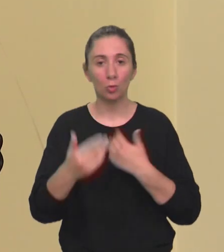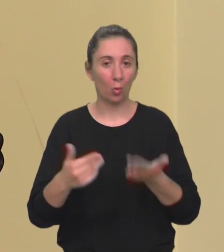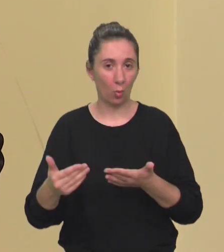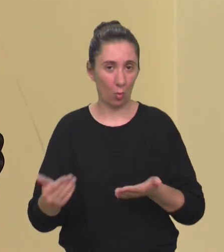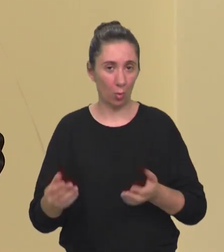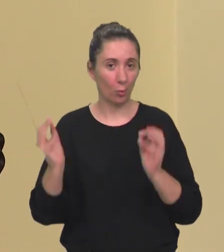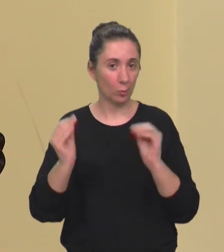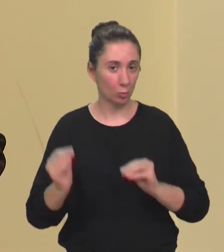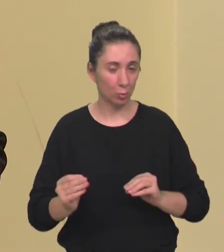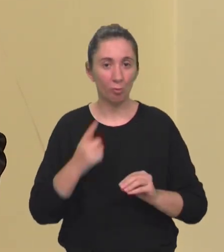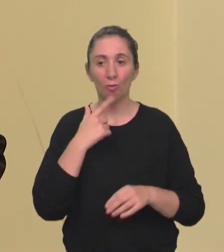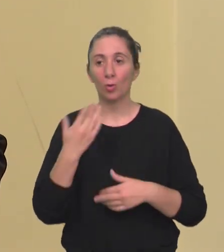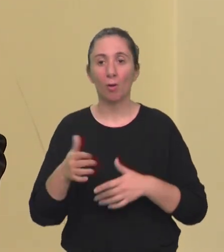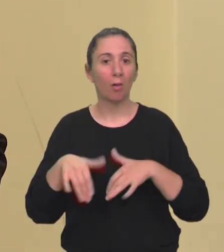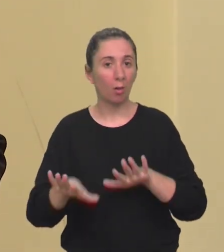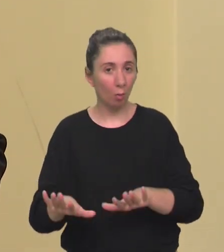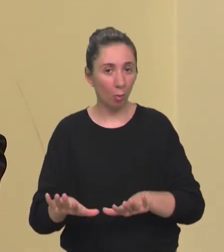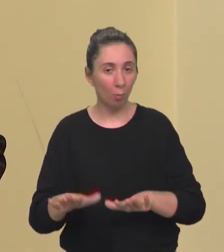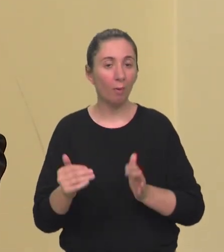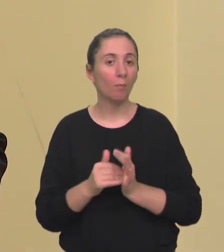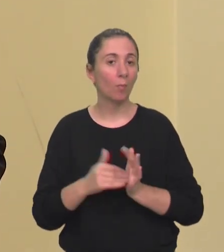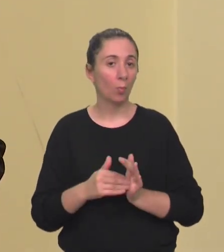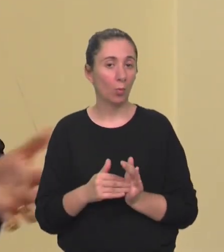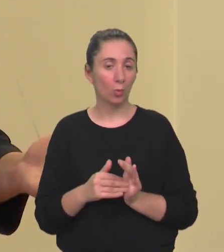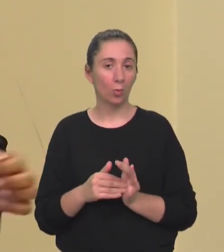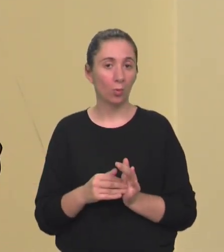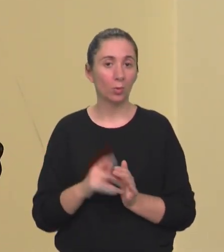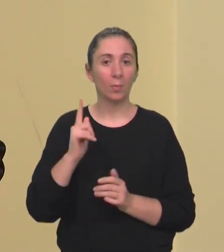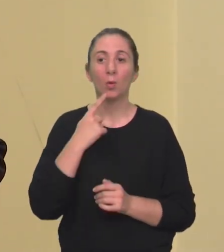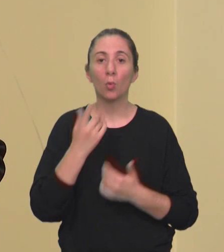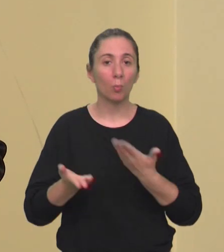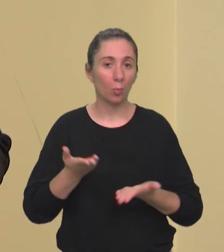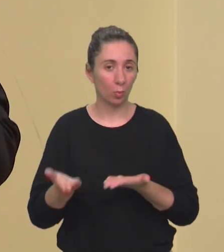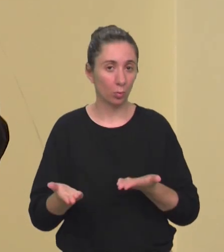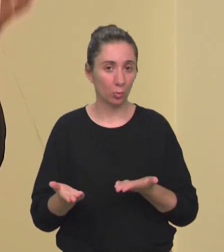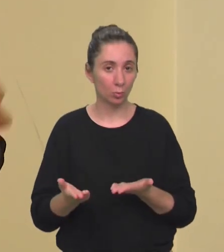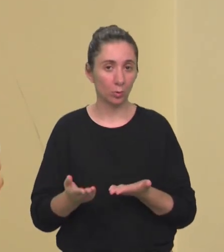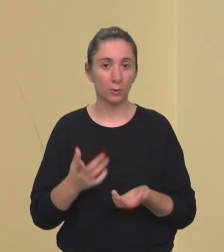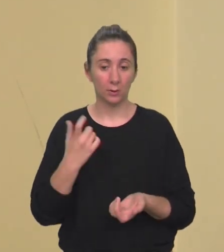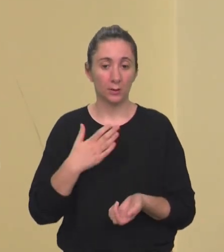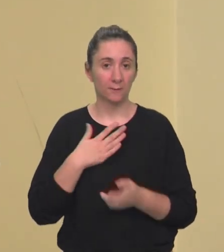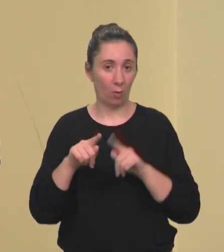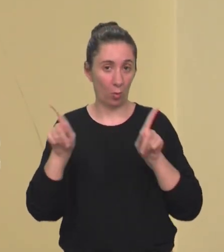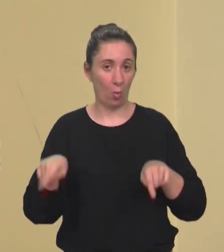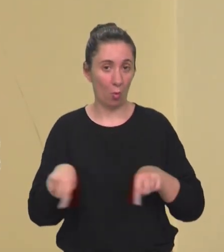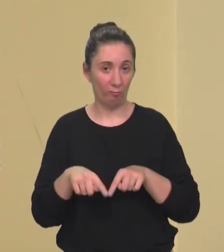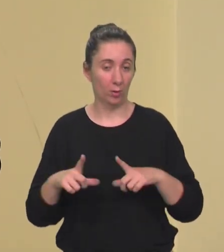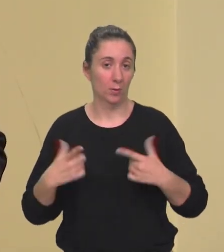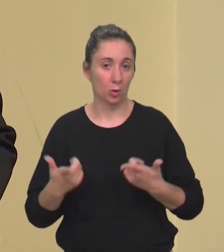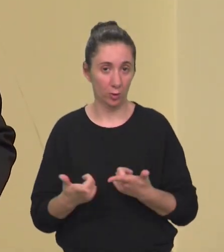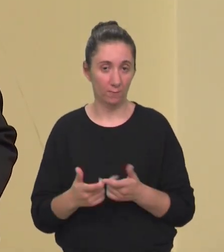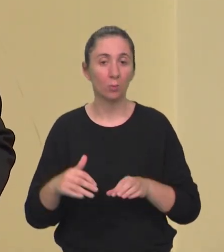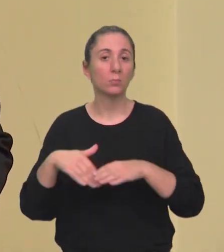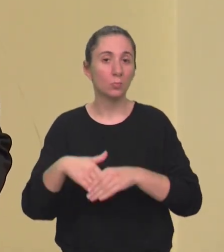dajete sustavu, koju dajete ljudima u potrebi i koju pružate prije svega iz svog okvira